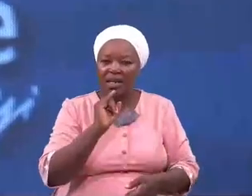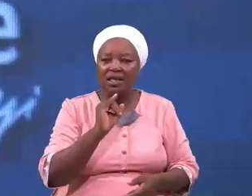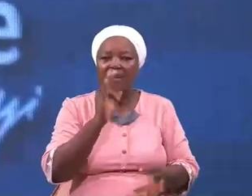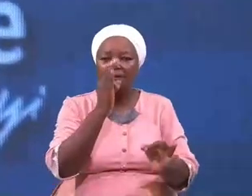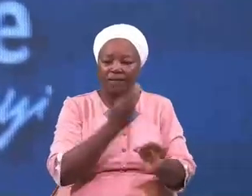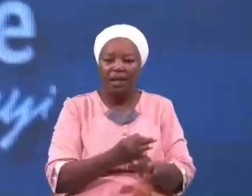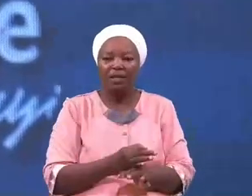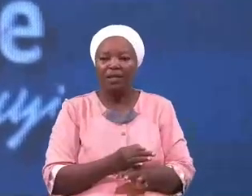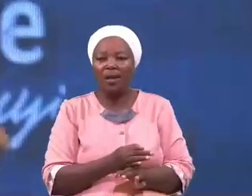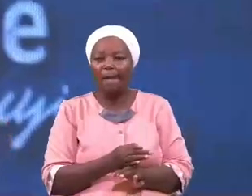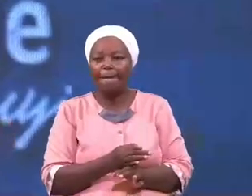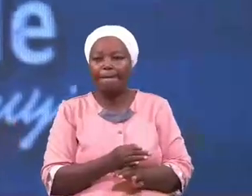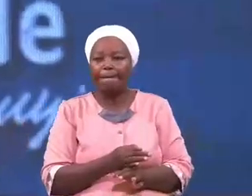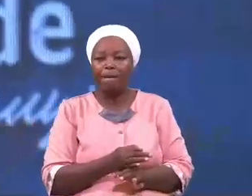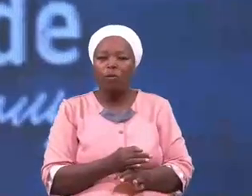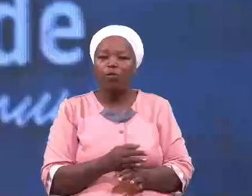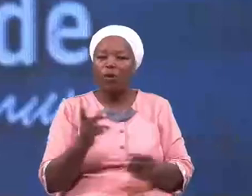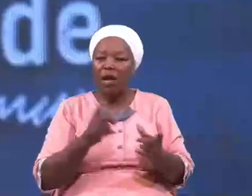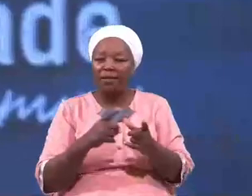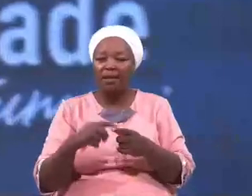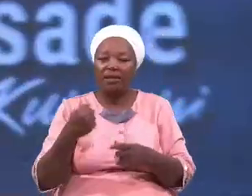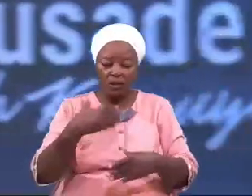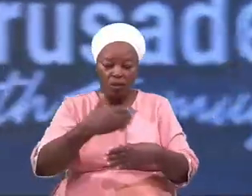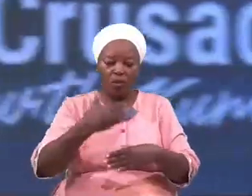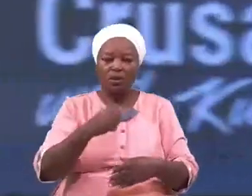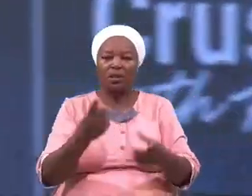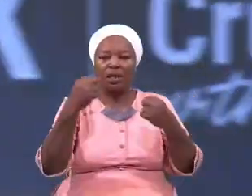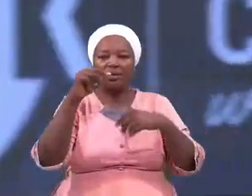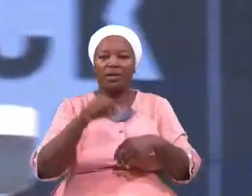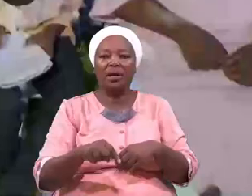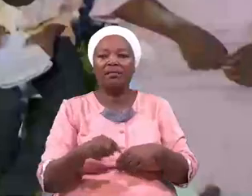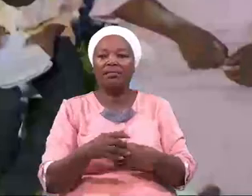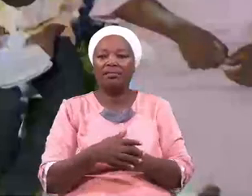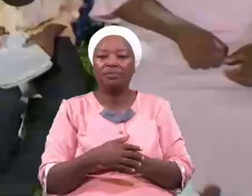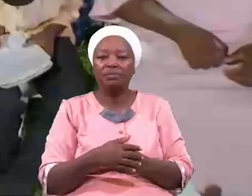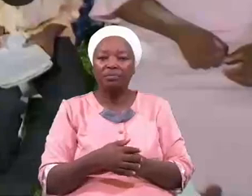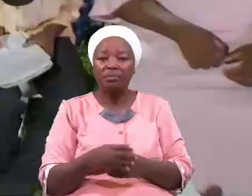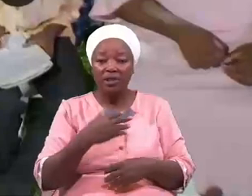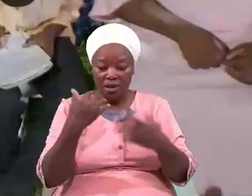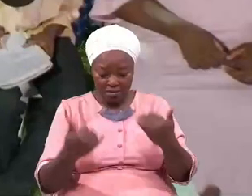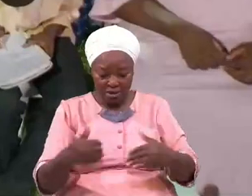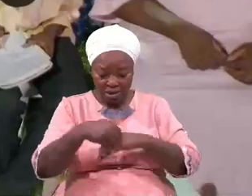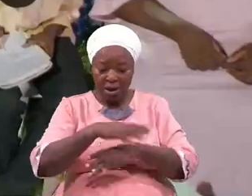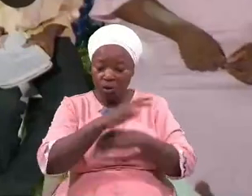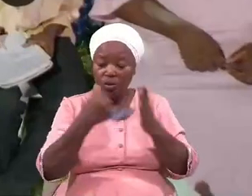C'est ça qui est la foi. Et les murailles sont tombées. Ce